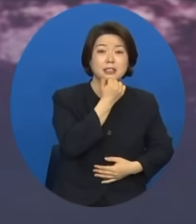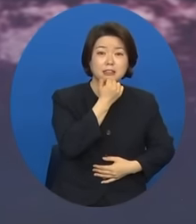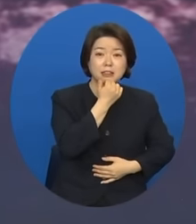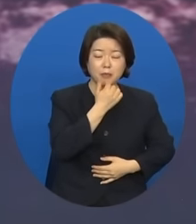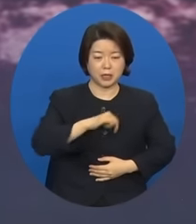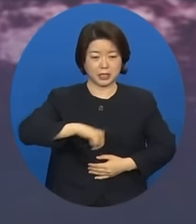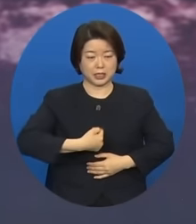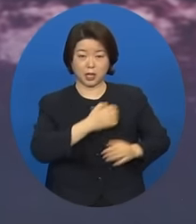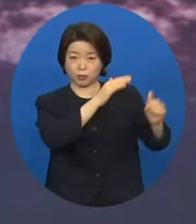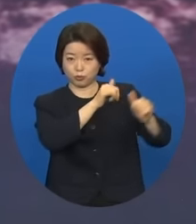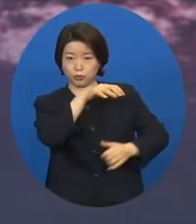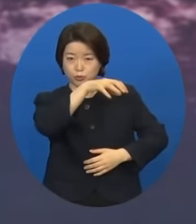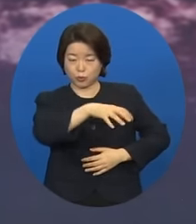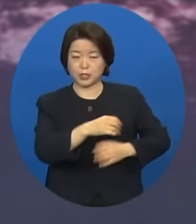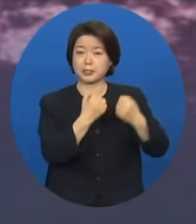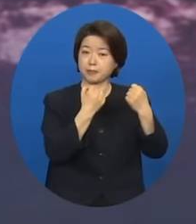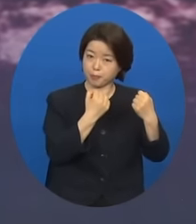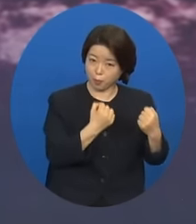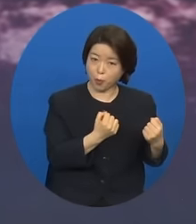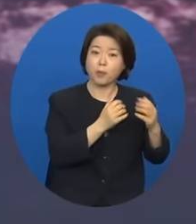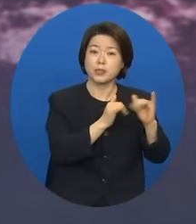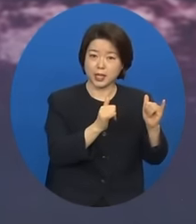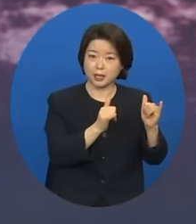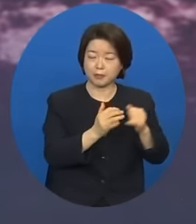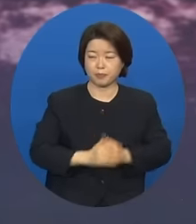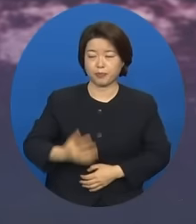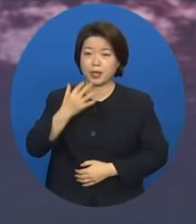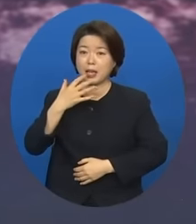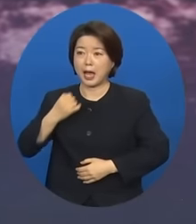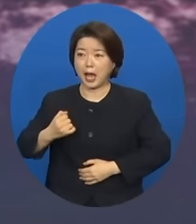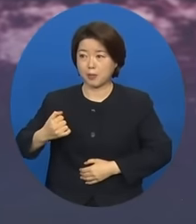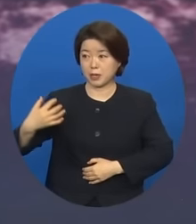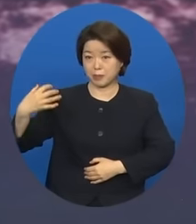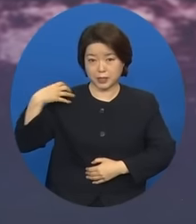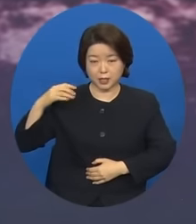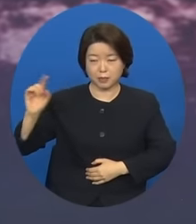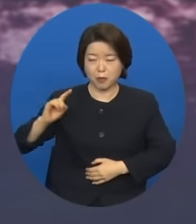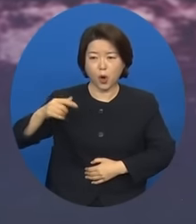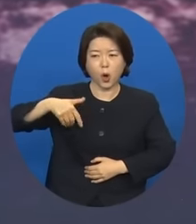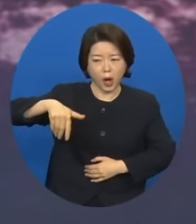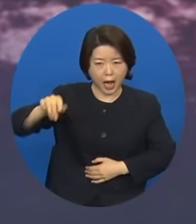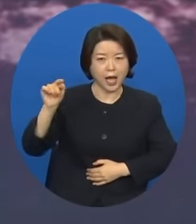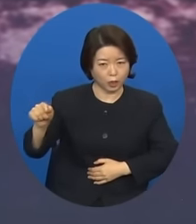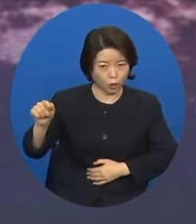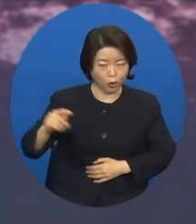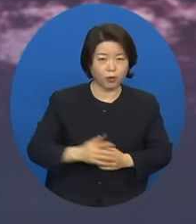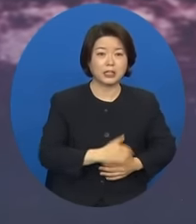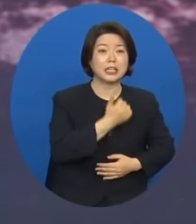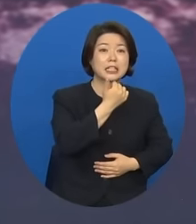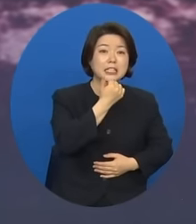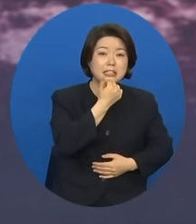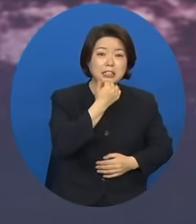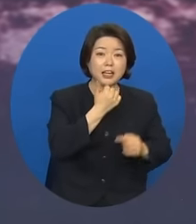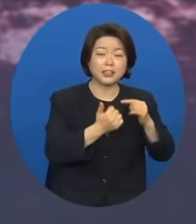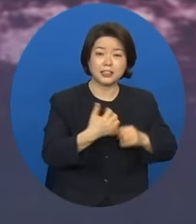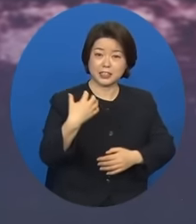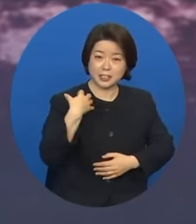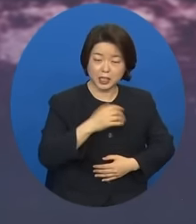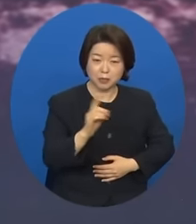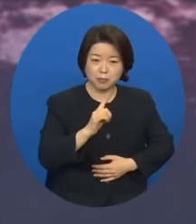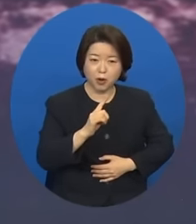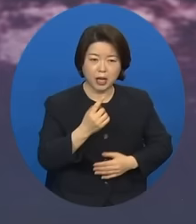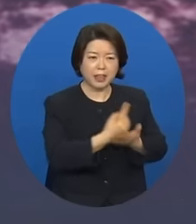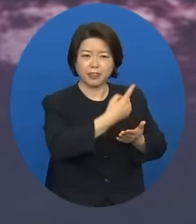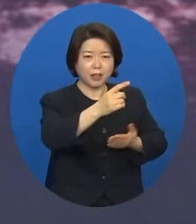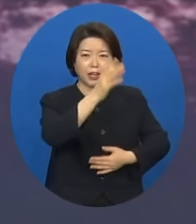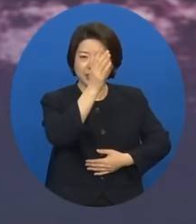부르신 곳에서 머무는 사람이었죠 그래서 아브라함의 소명은 가는 것이었다면 이삭의 소명은 가지 않는 것 떠나지 않는